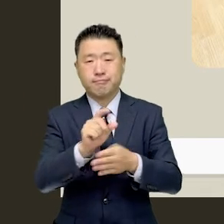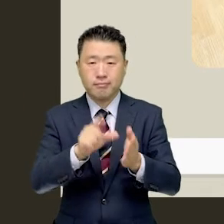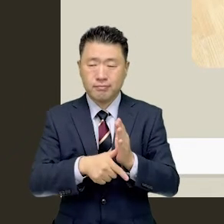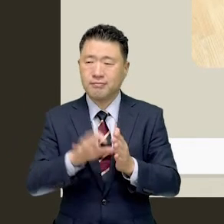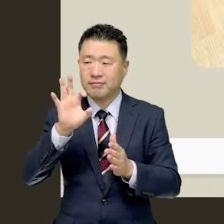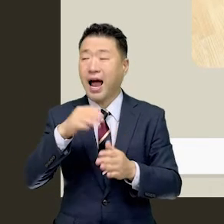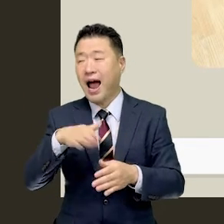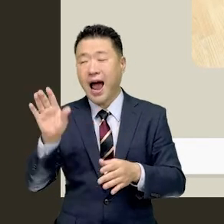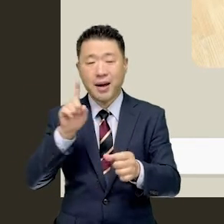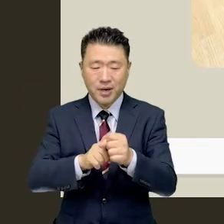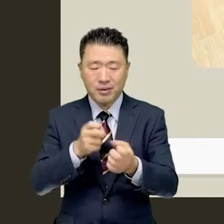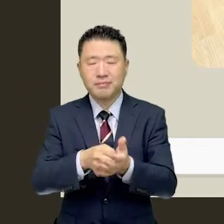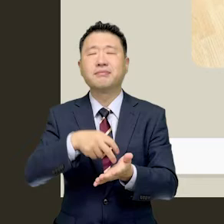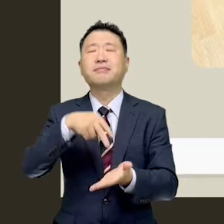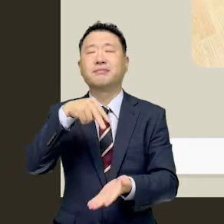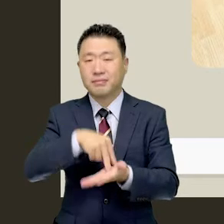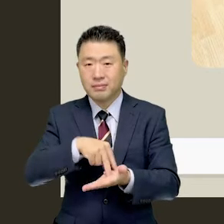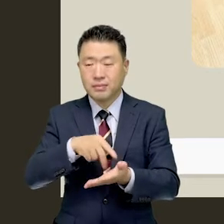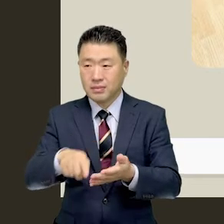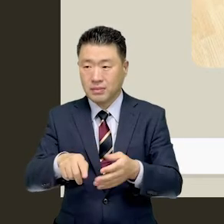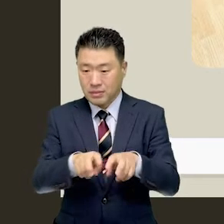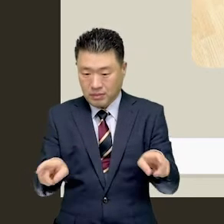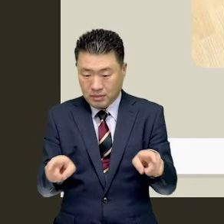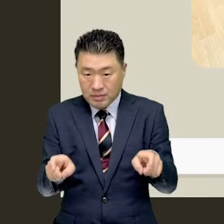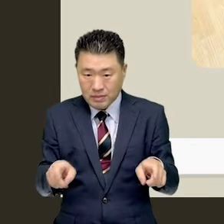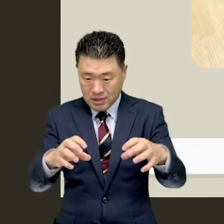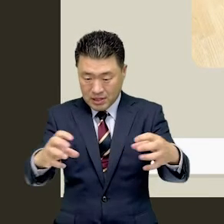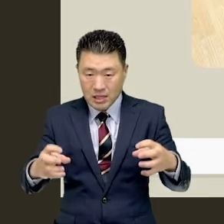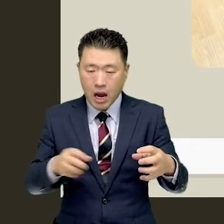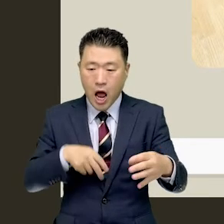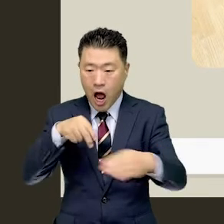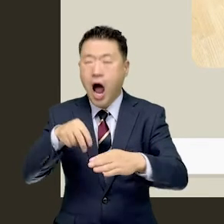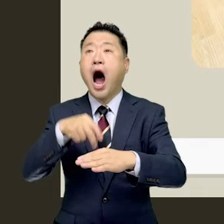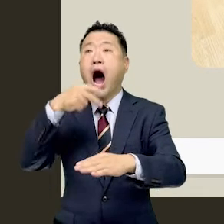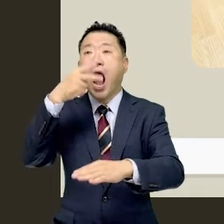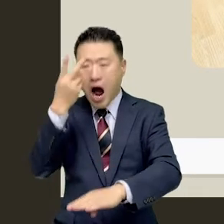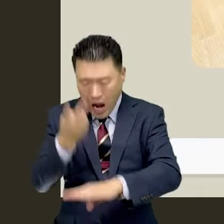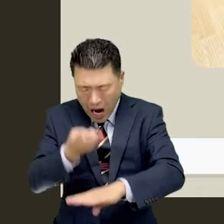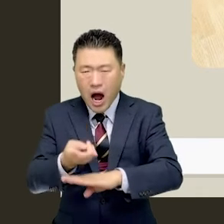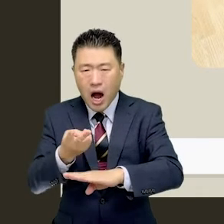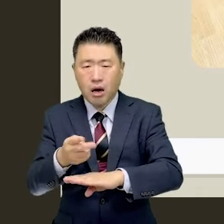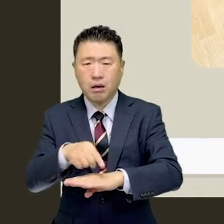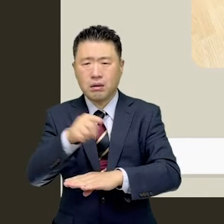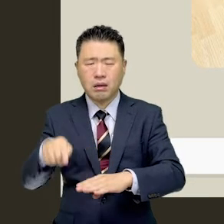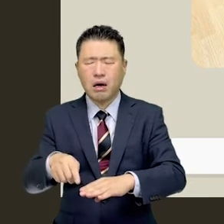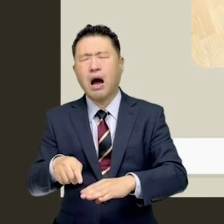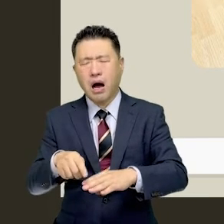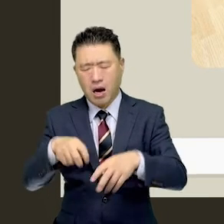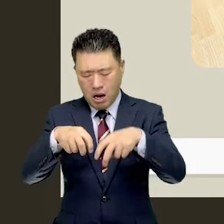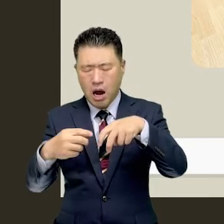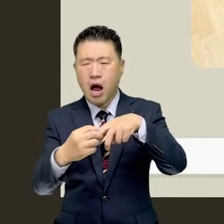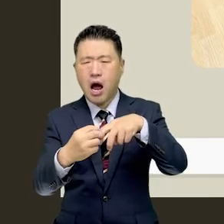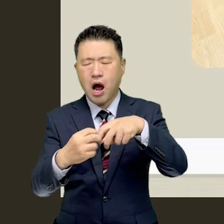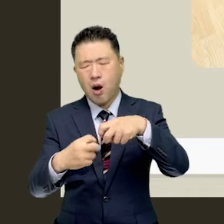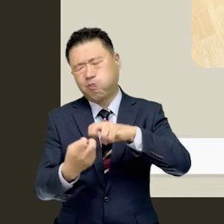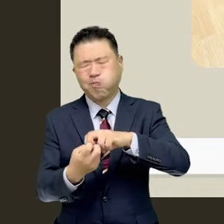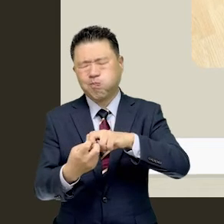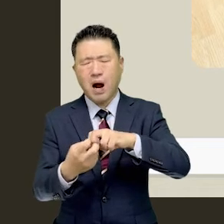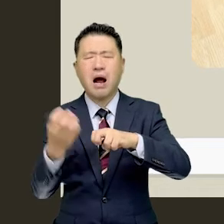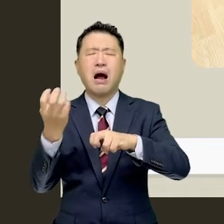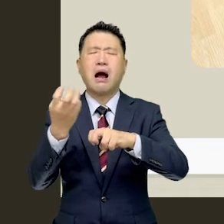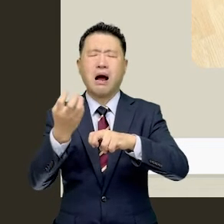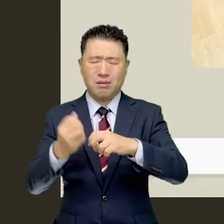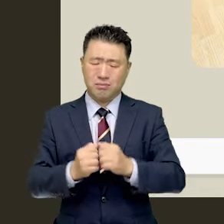화장실에 가려고 일어났다가 의자 다리에 걸려 넘어지는 사고가 발생했고 좌측 무릎이 골절되는 재해로